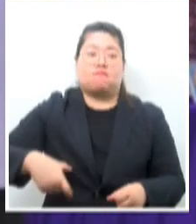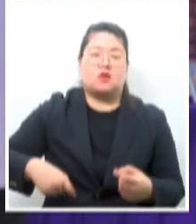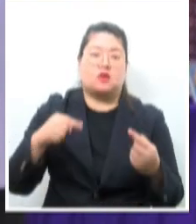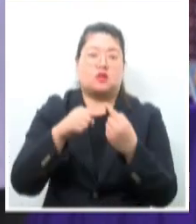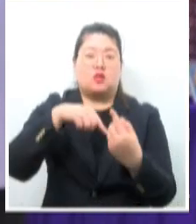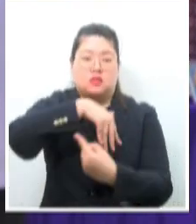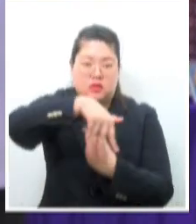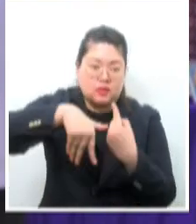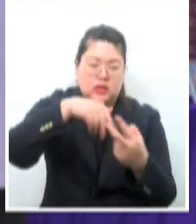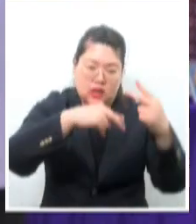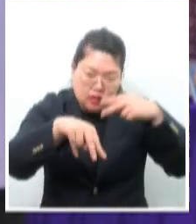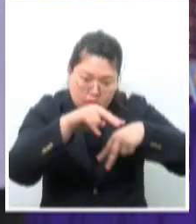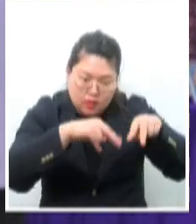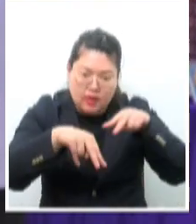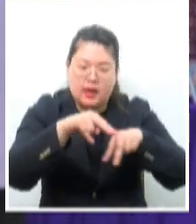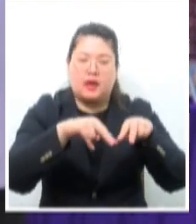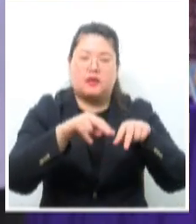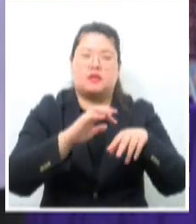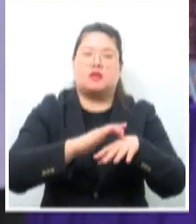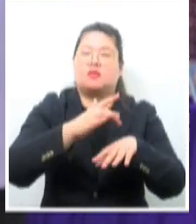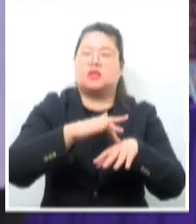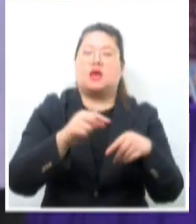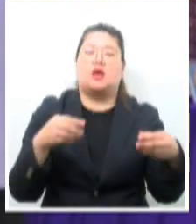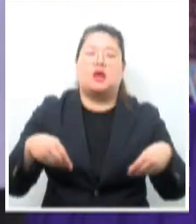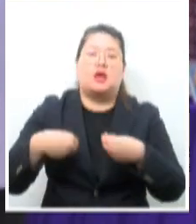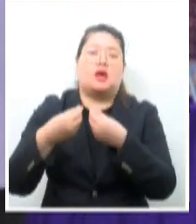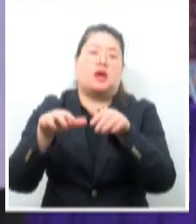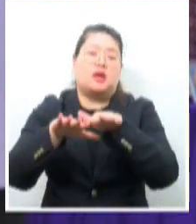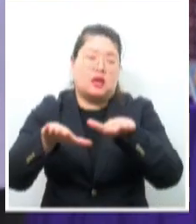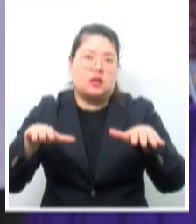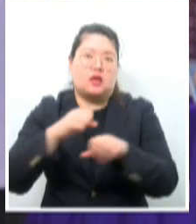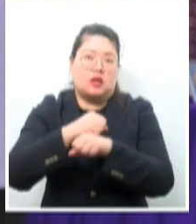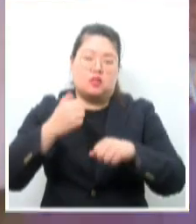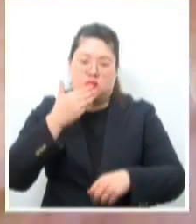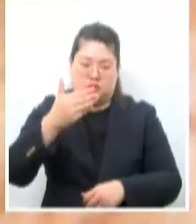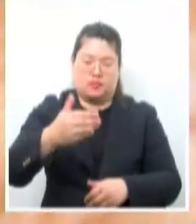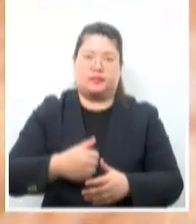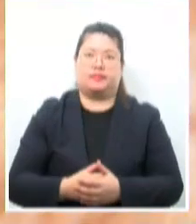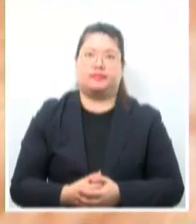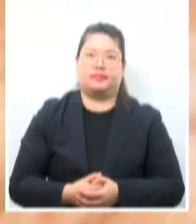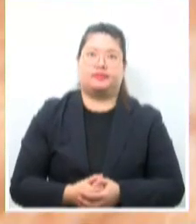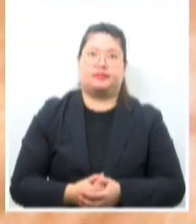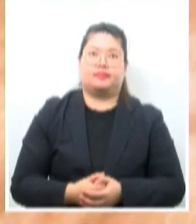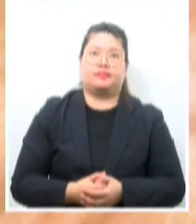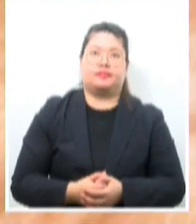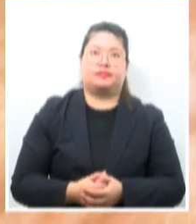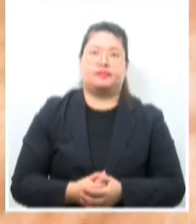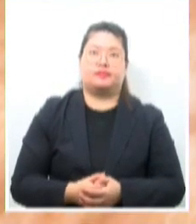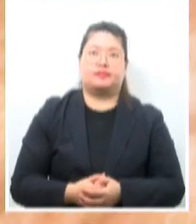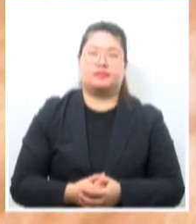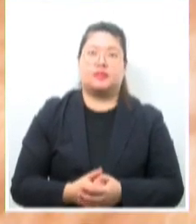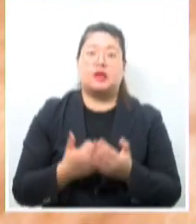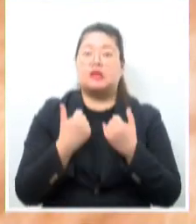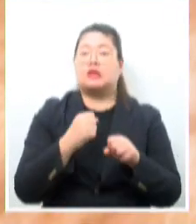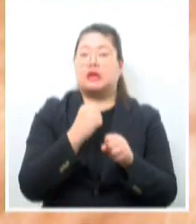พยากรธรรมชาติและสิ่งแวดล้อมให้กับเด็กและเยาวชนสืบไป และนี่คือการดำเนินงาน